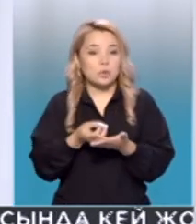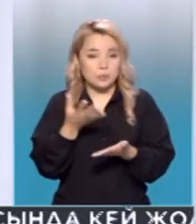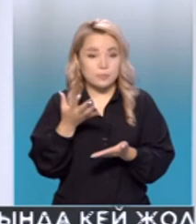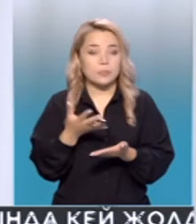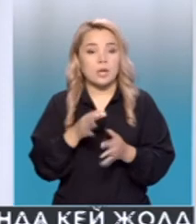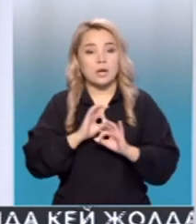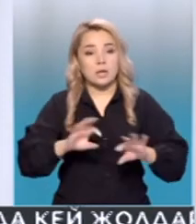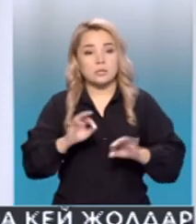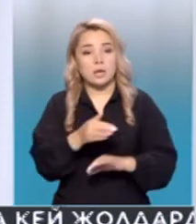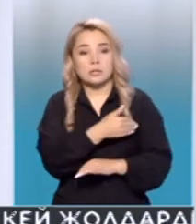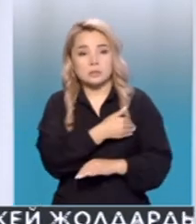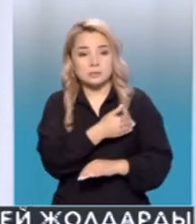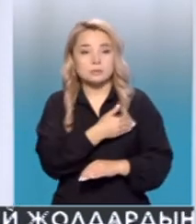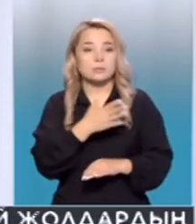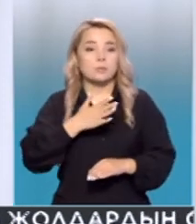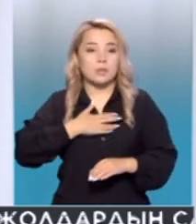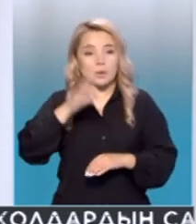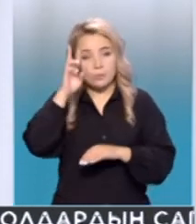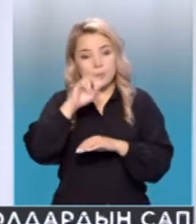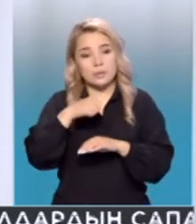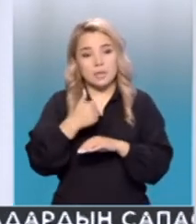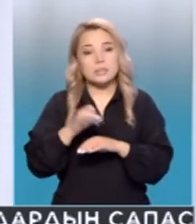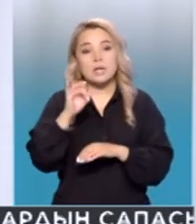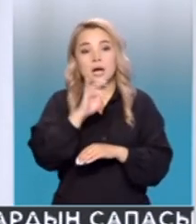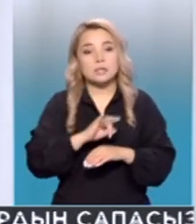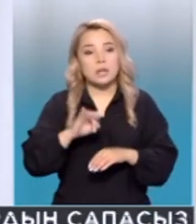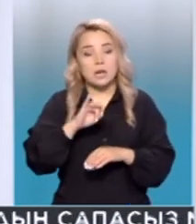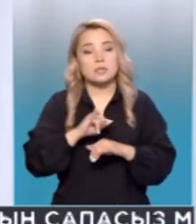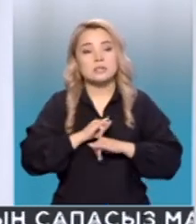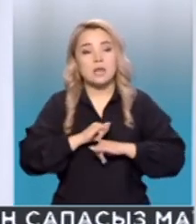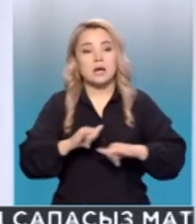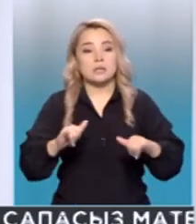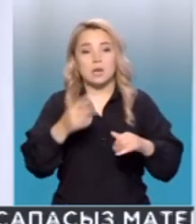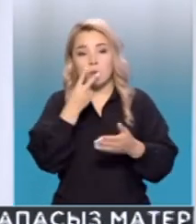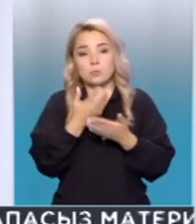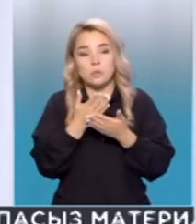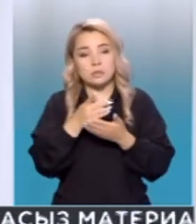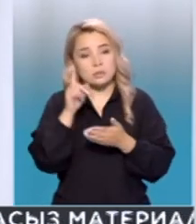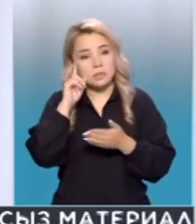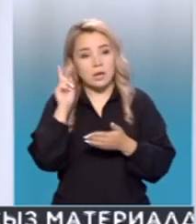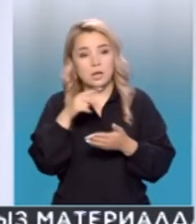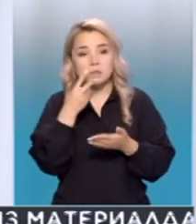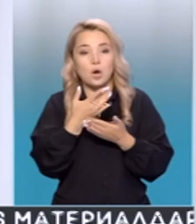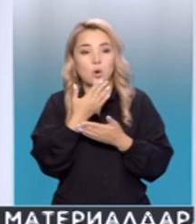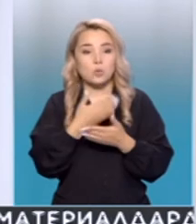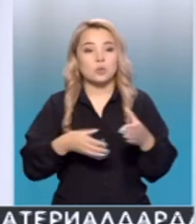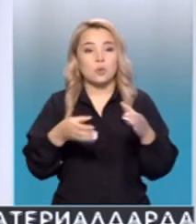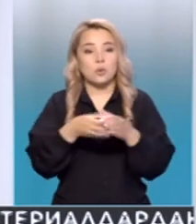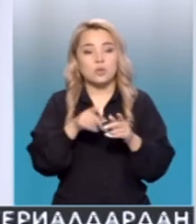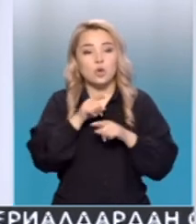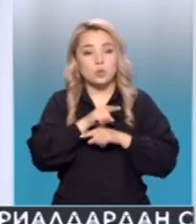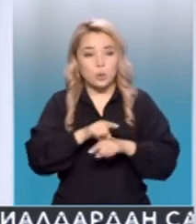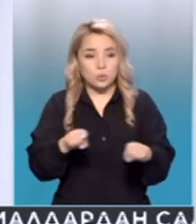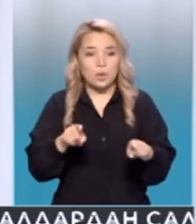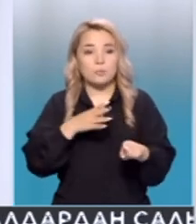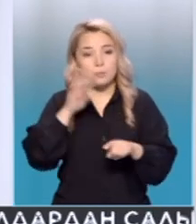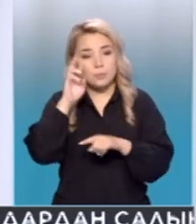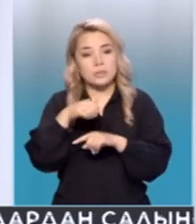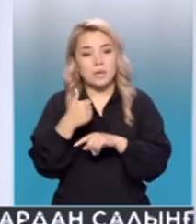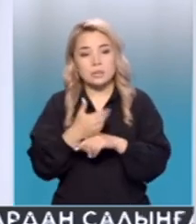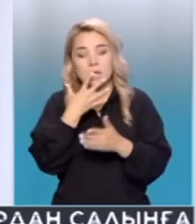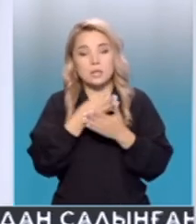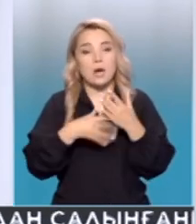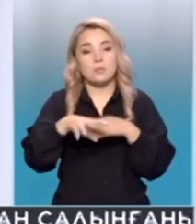құндылық атап айтқанда, біздің мемлекетіміздің тарихи тамыры тереңде екенін таныту, ұлтты ұйысуға үндеу, мемлекет